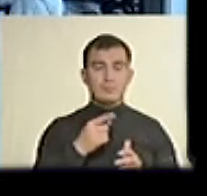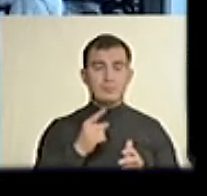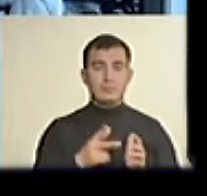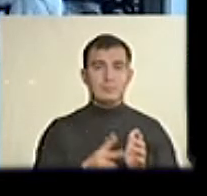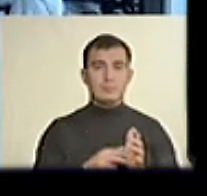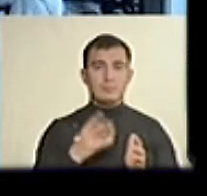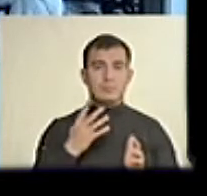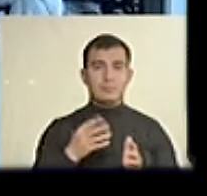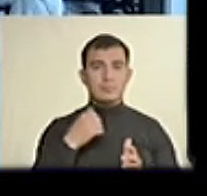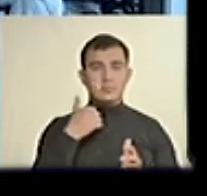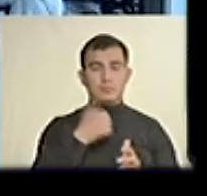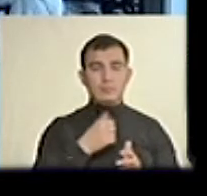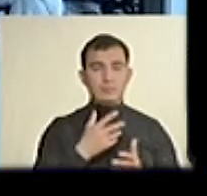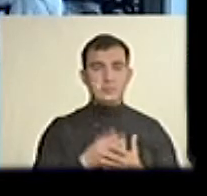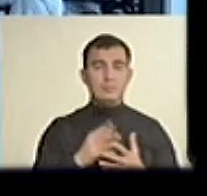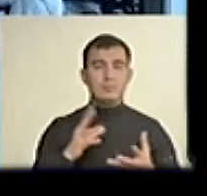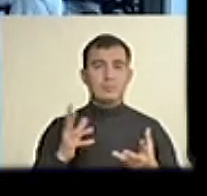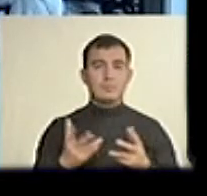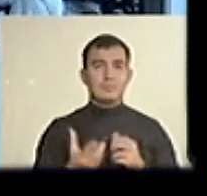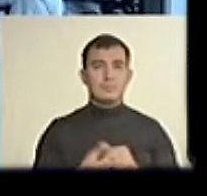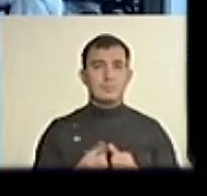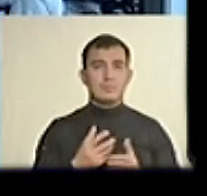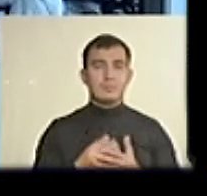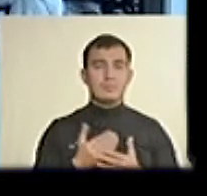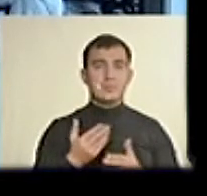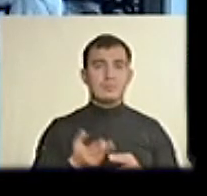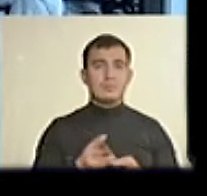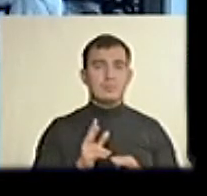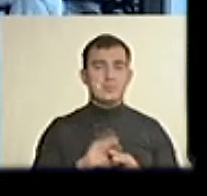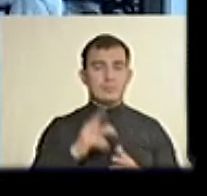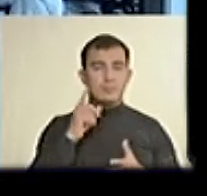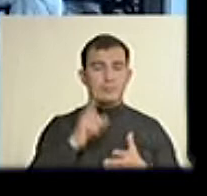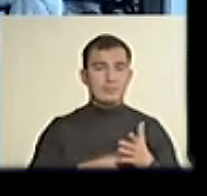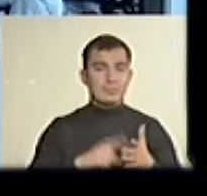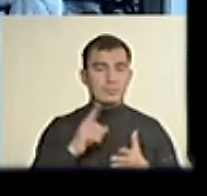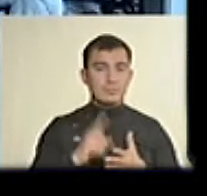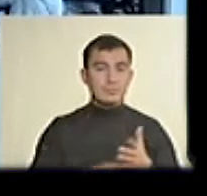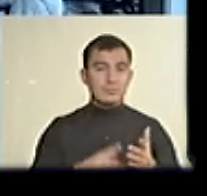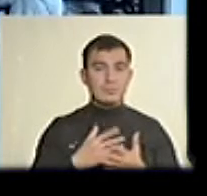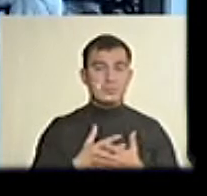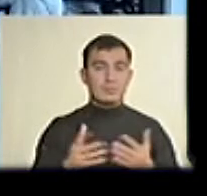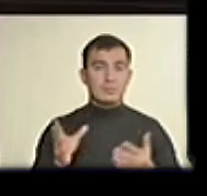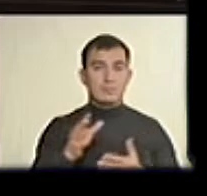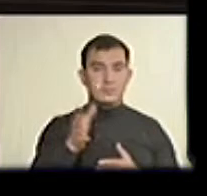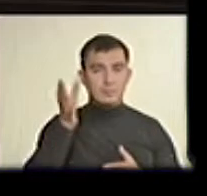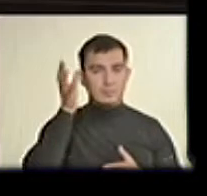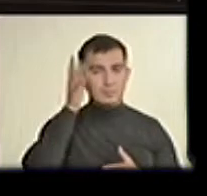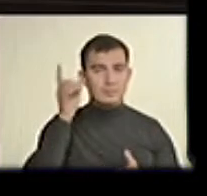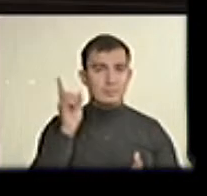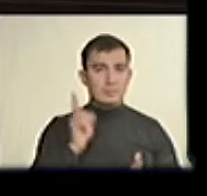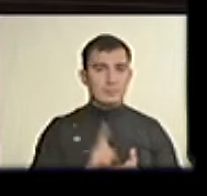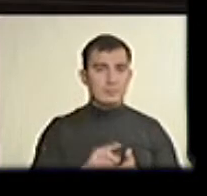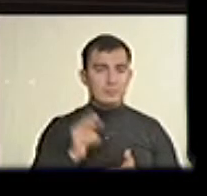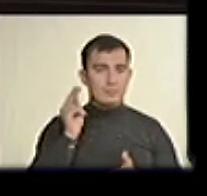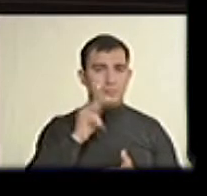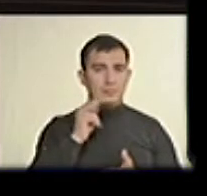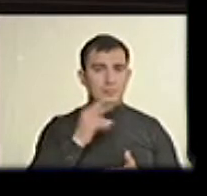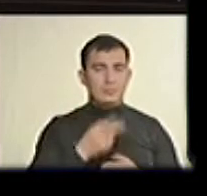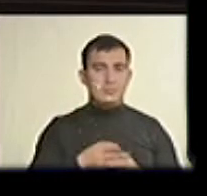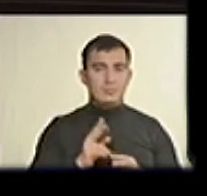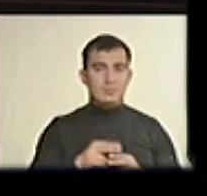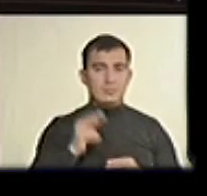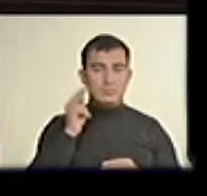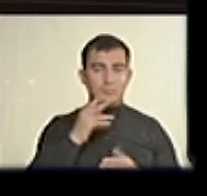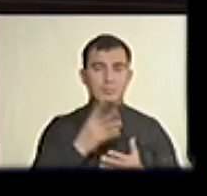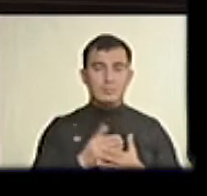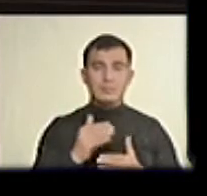1803-1804 yillarda barcha musulmonlar zaruriy bilimlarga ega bo'lsin degan farmon chiqardi. Va bu ta'lim